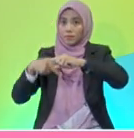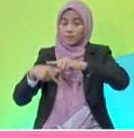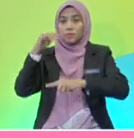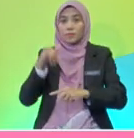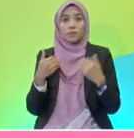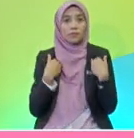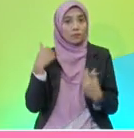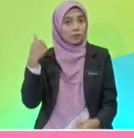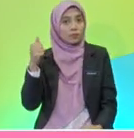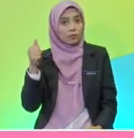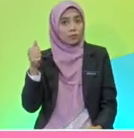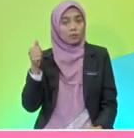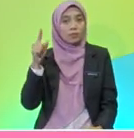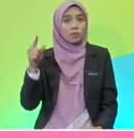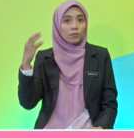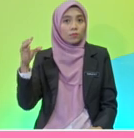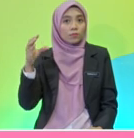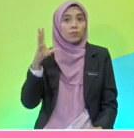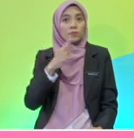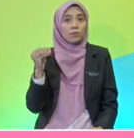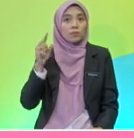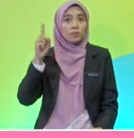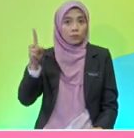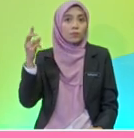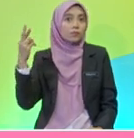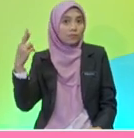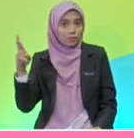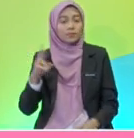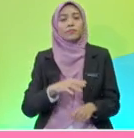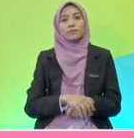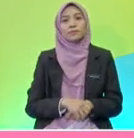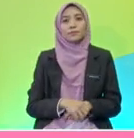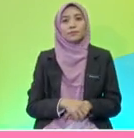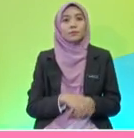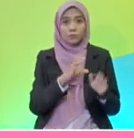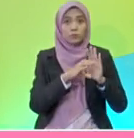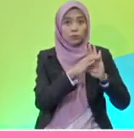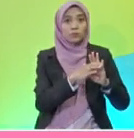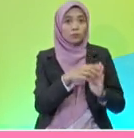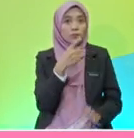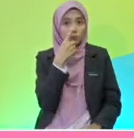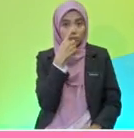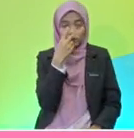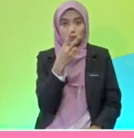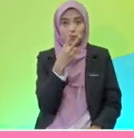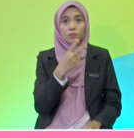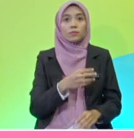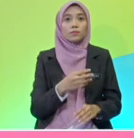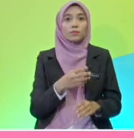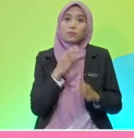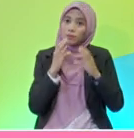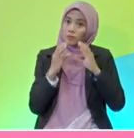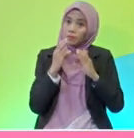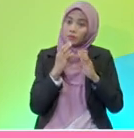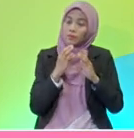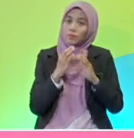dan populehan juga adalah sebaranombo yang mempunyai titik puluhan macam contoh yang ditunjukkan ini adalah kita menyebutnya adalah 24